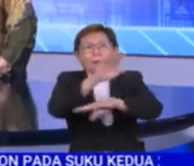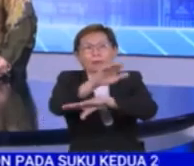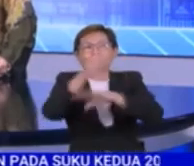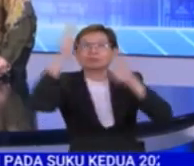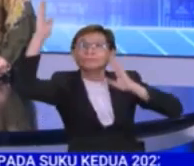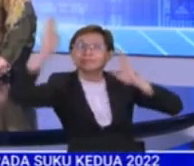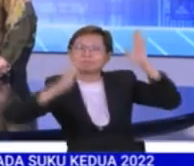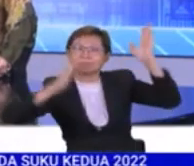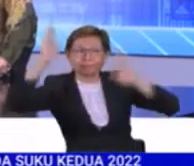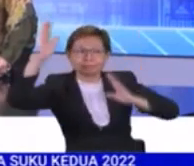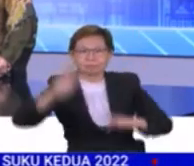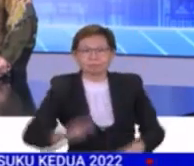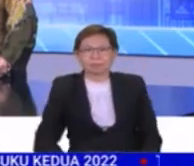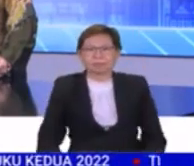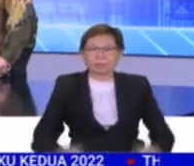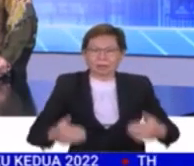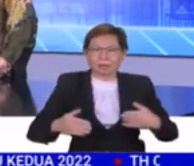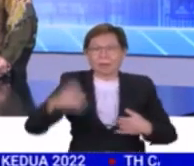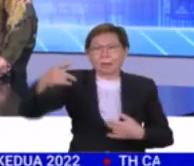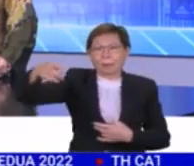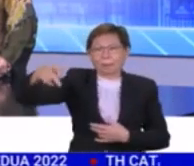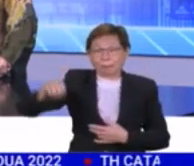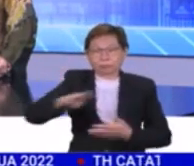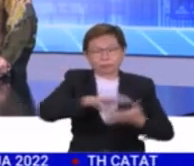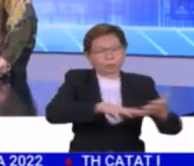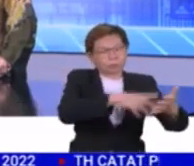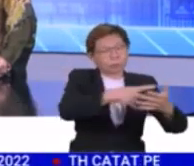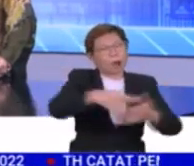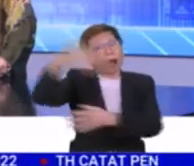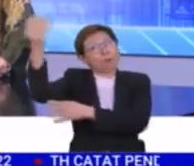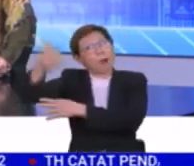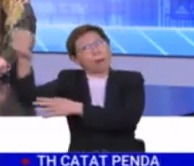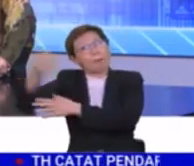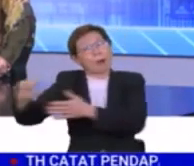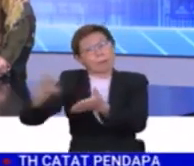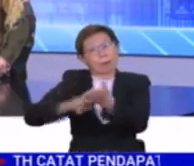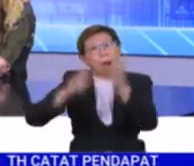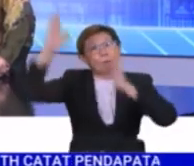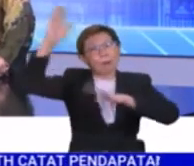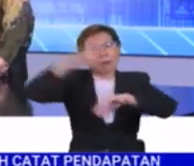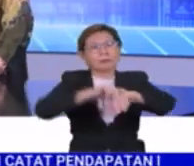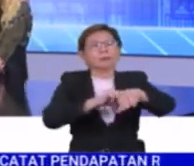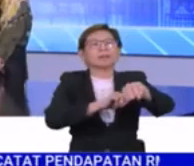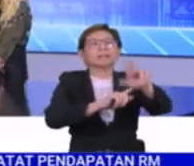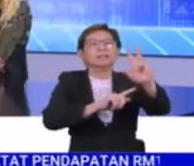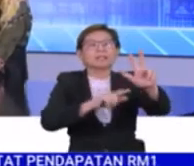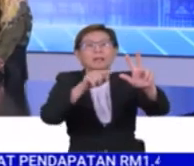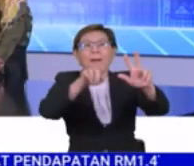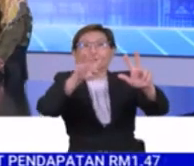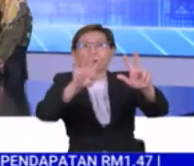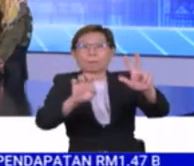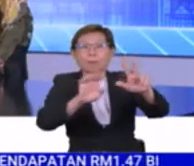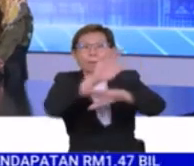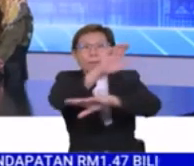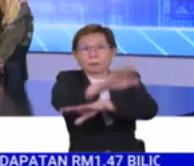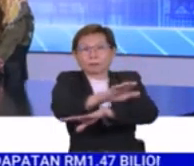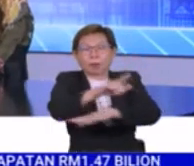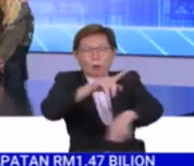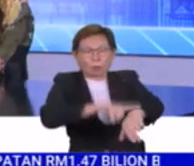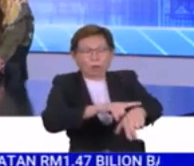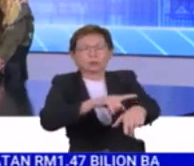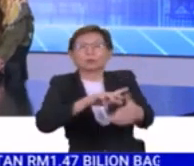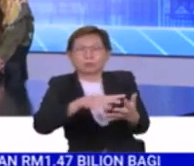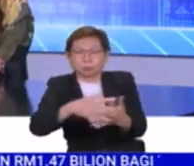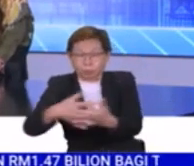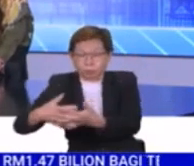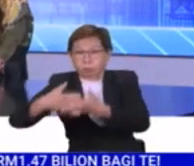waktu Malaysia ya dat seri Ismail Sabri di jadual menyampaikan kenyataan negara pada Pang jumaat waktu New York